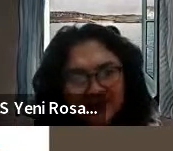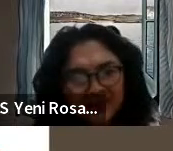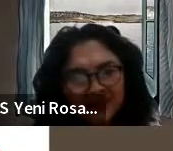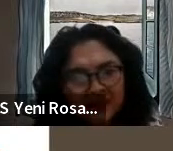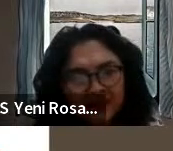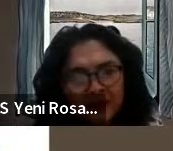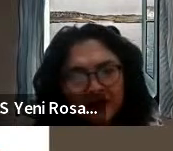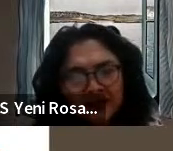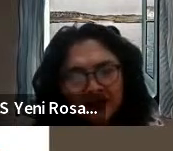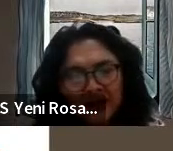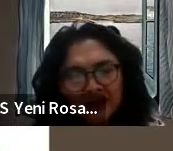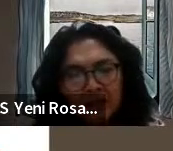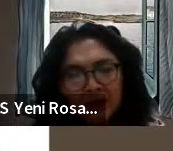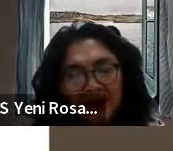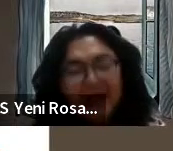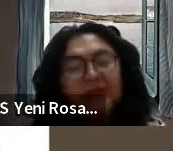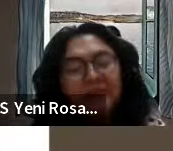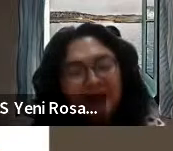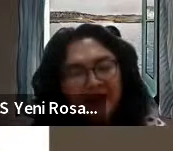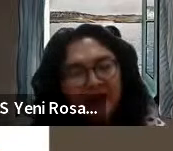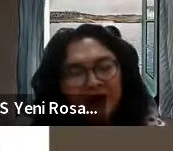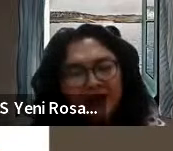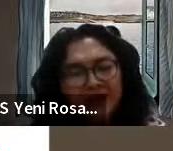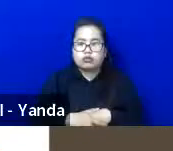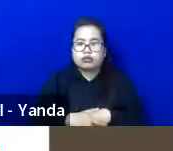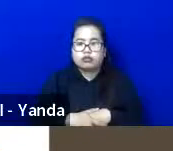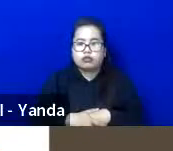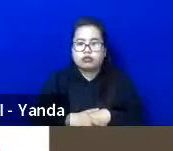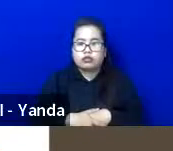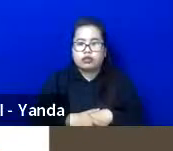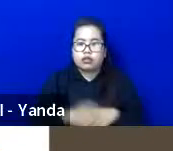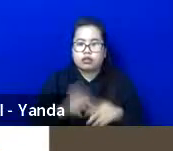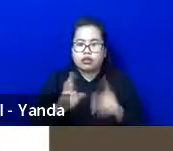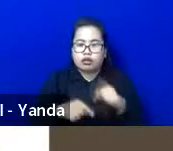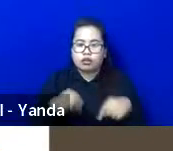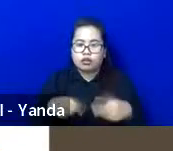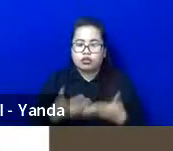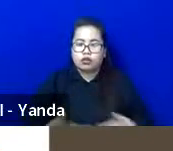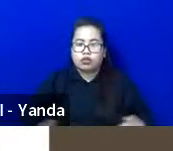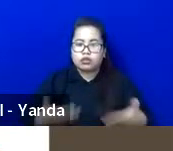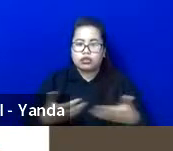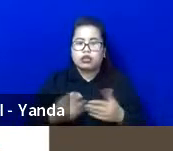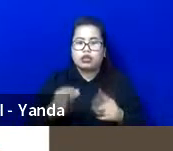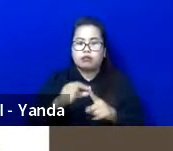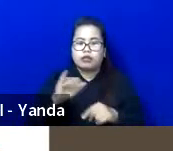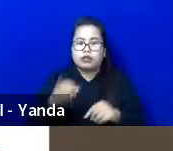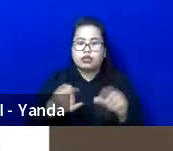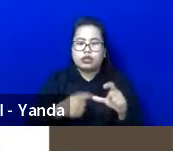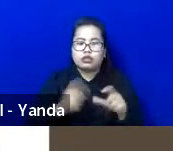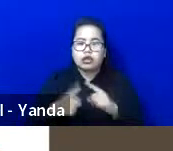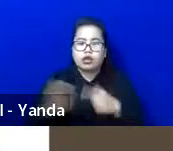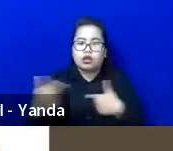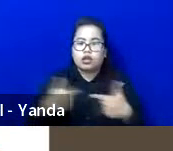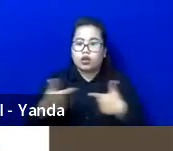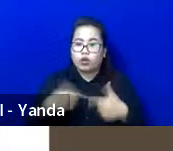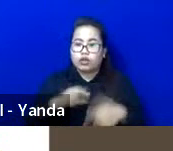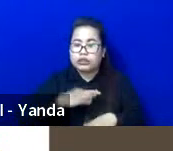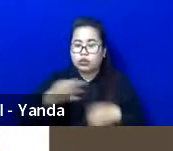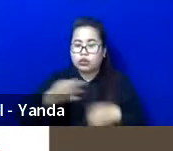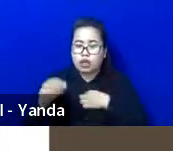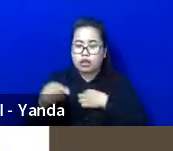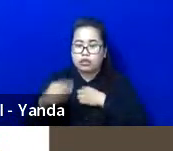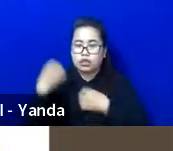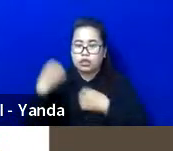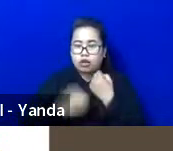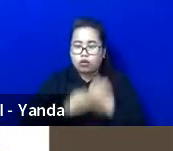PJS. Kondisi kesehatan, nah ini penting. Kondisi kesehatan PDM di luar gangguan jiwanya itu cenderung diacuhkan. Jadi